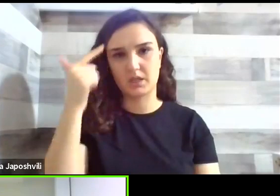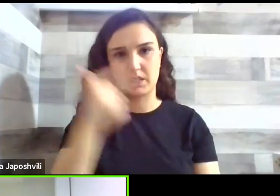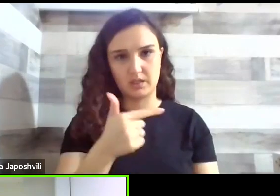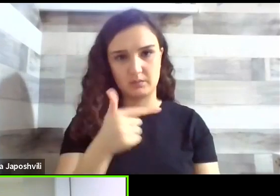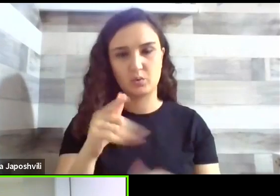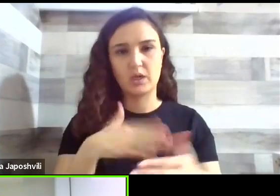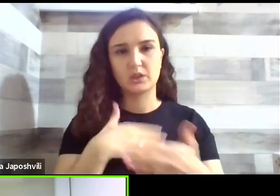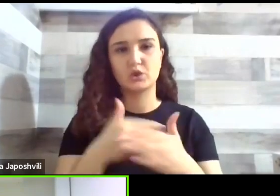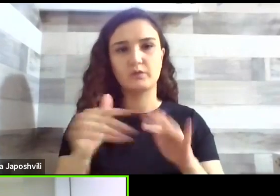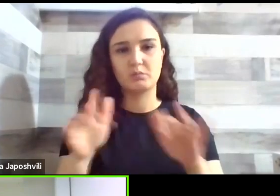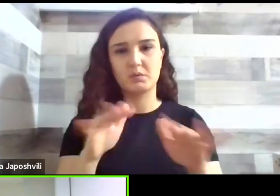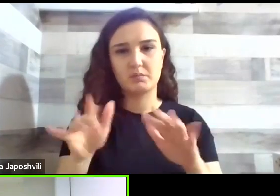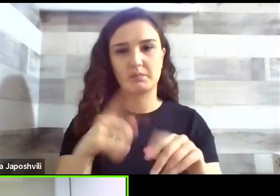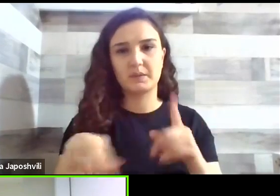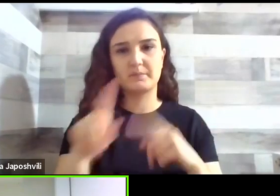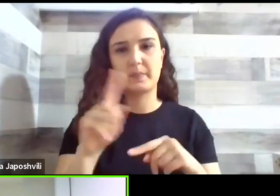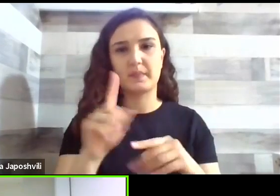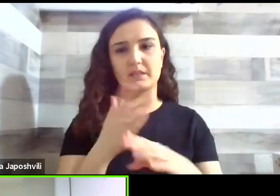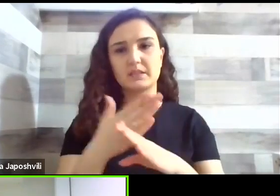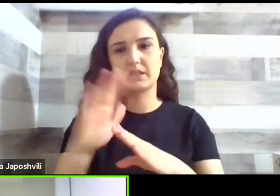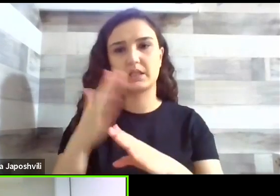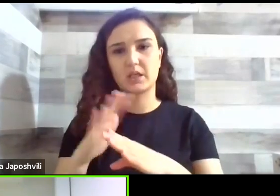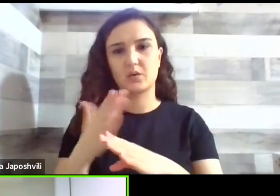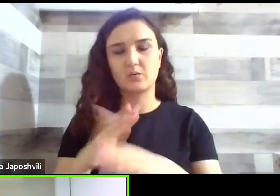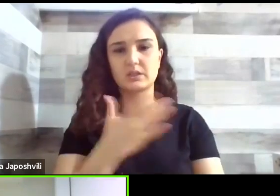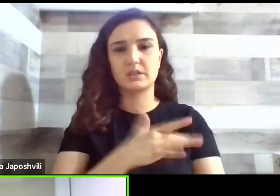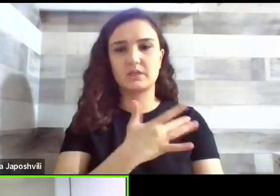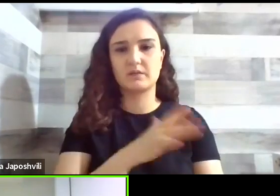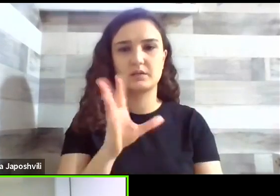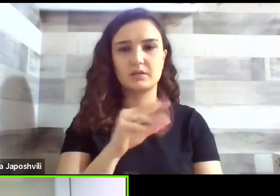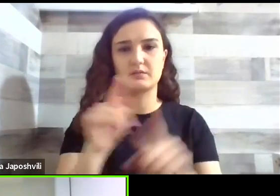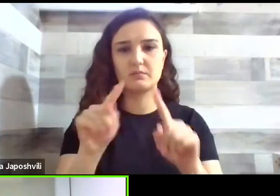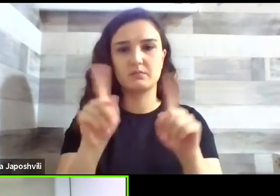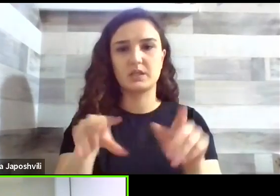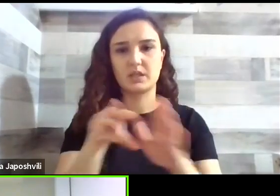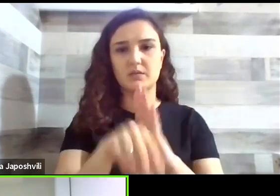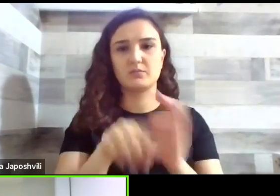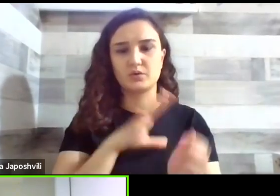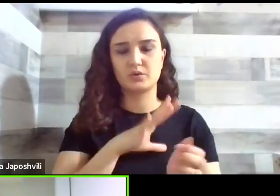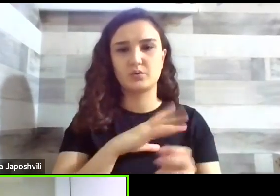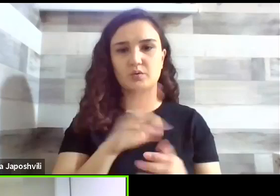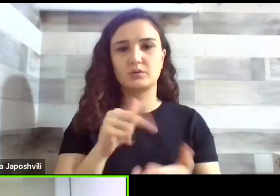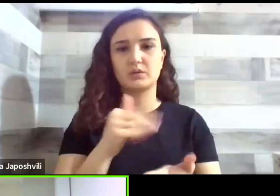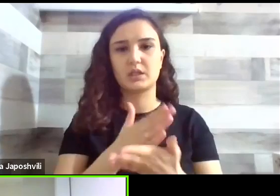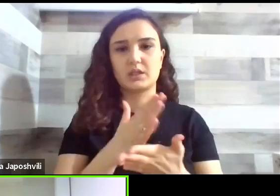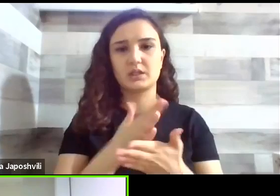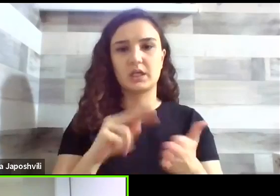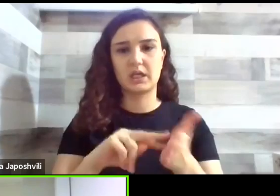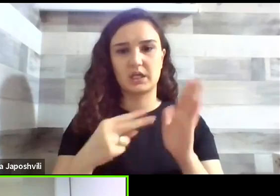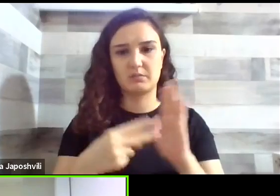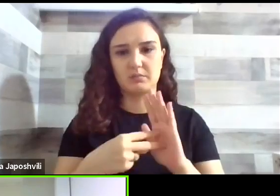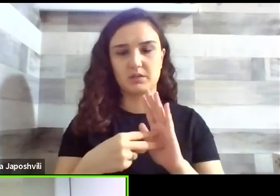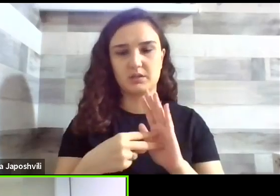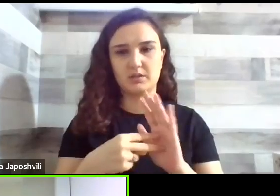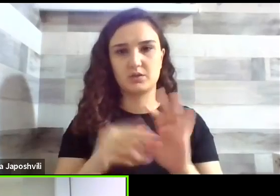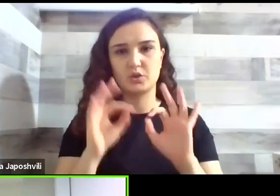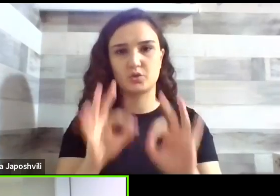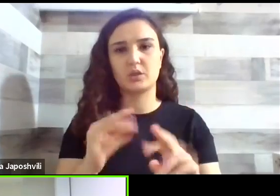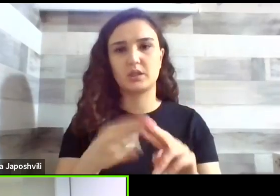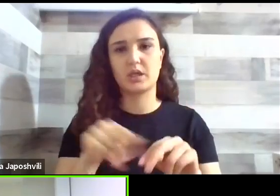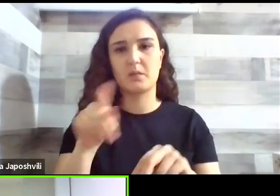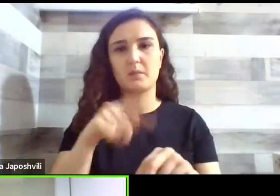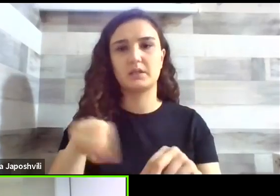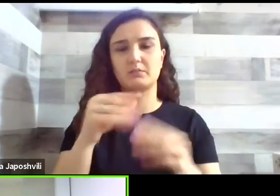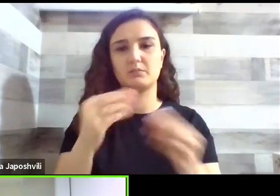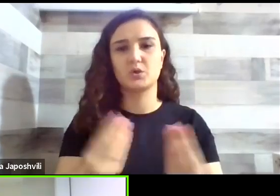აქტივები, ღონისძიებები, რაც ცალკეული ამ სერვისის ფარგლებში იყო და არის დაგეგმილი, სწორედ ამათი